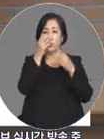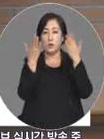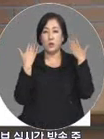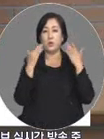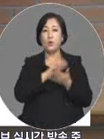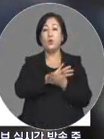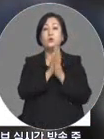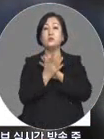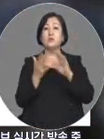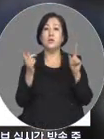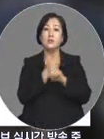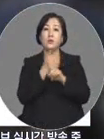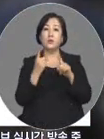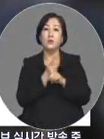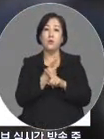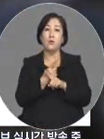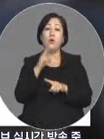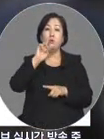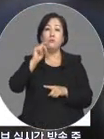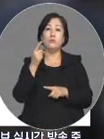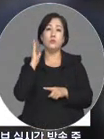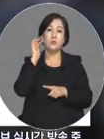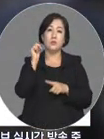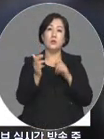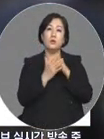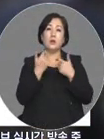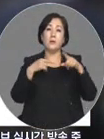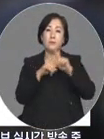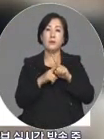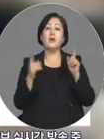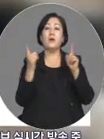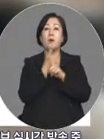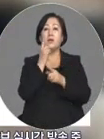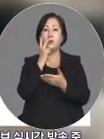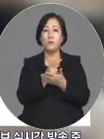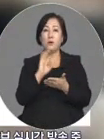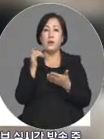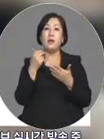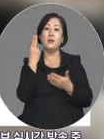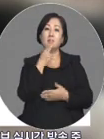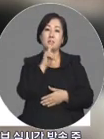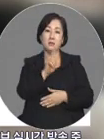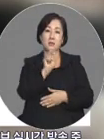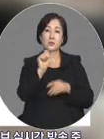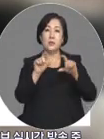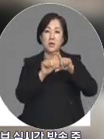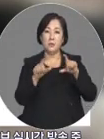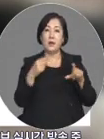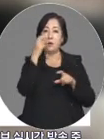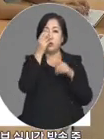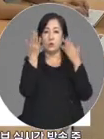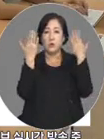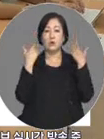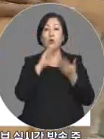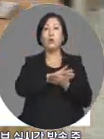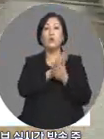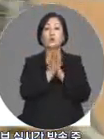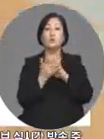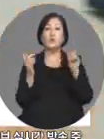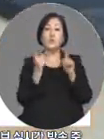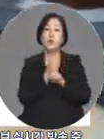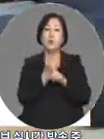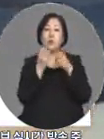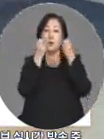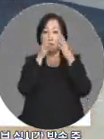유력해졌습니다. 문재인 정부가 초중등교육법 시행령 개정으로 외고를 2025년 일반고로 전환하기로 한데 이어 새 정부